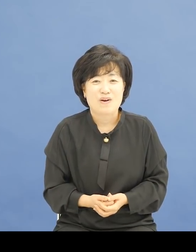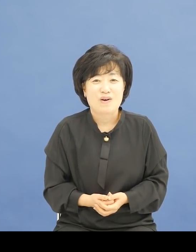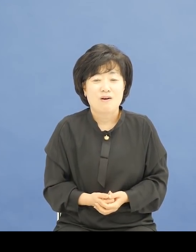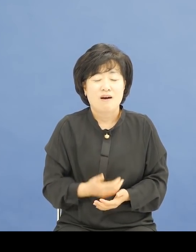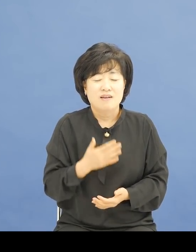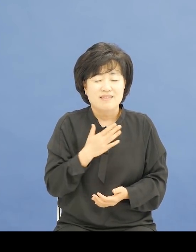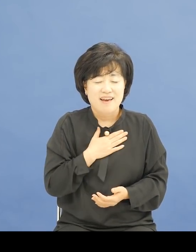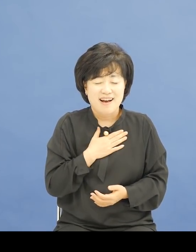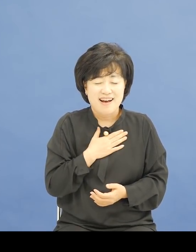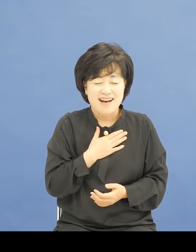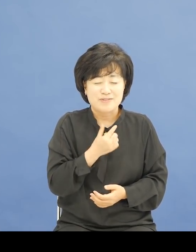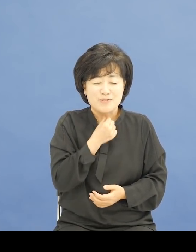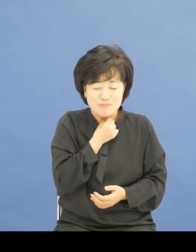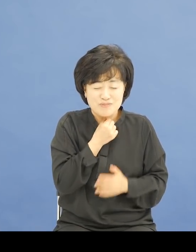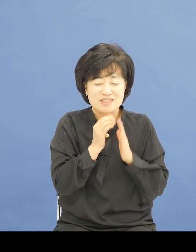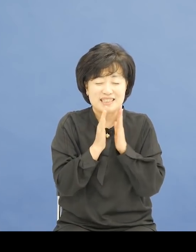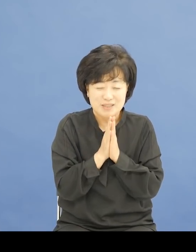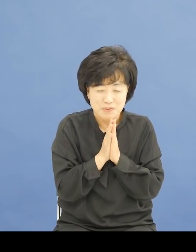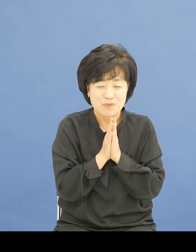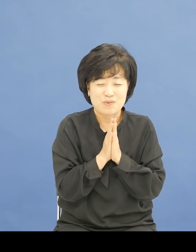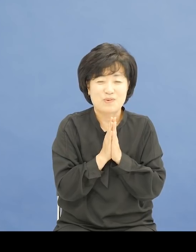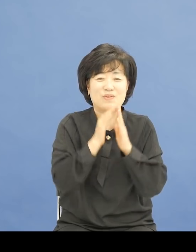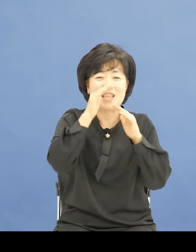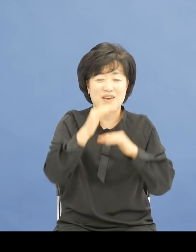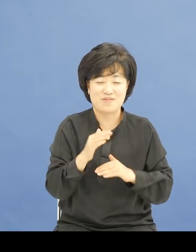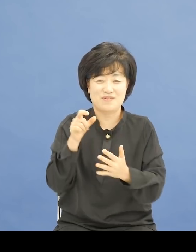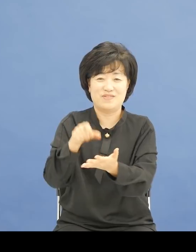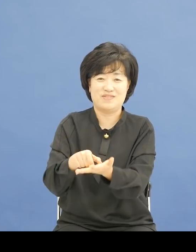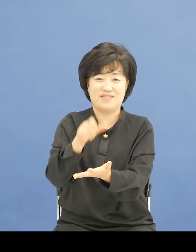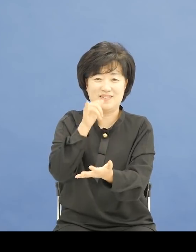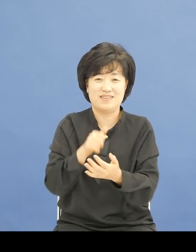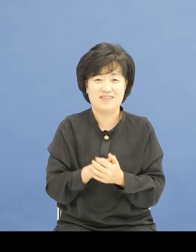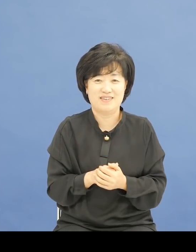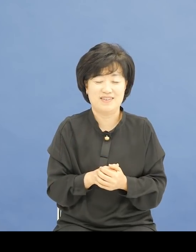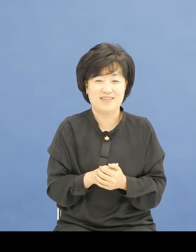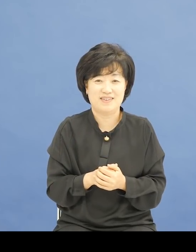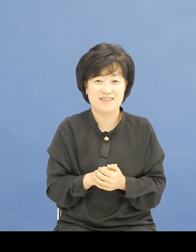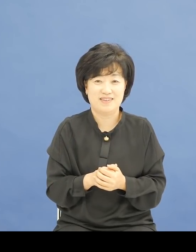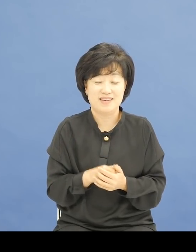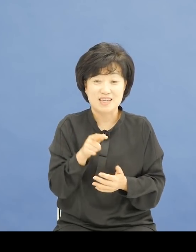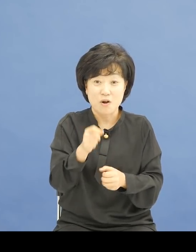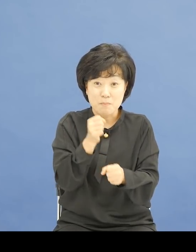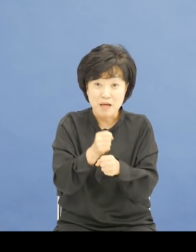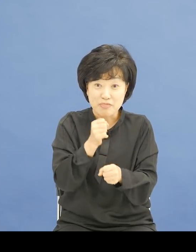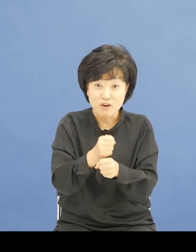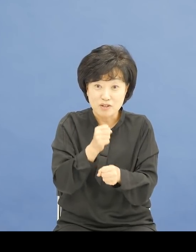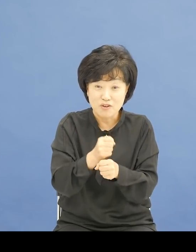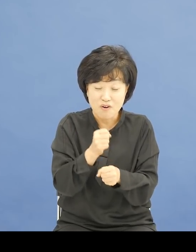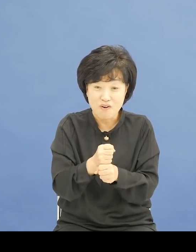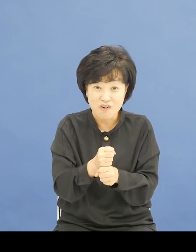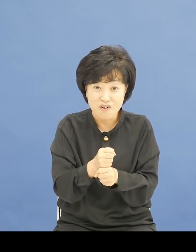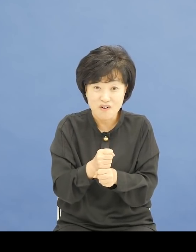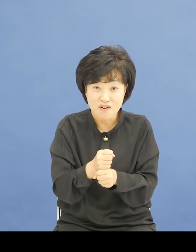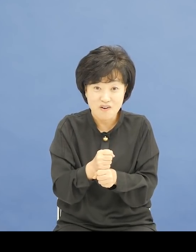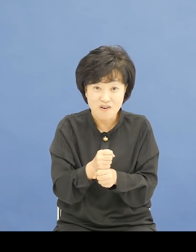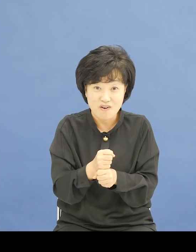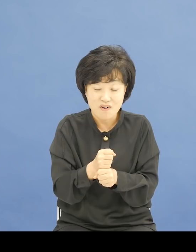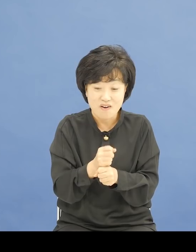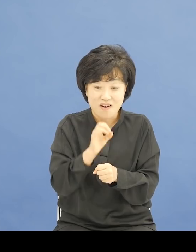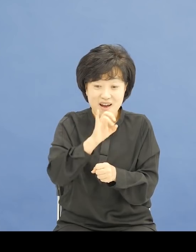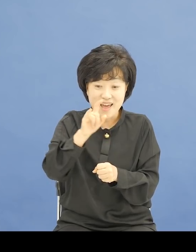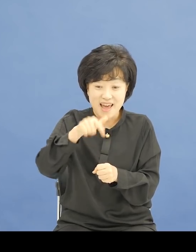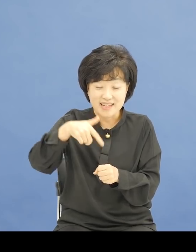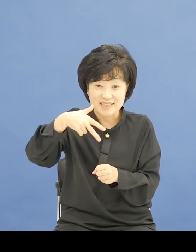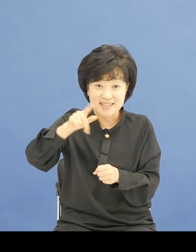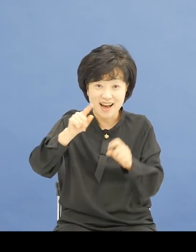아니 그냥 제가 해야 될 기도를 대신해 주신 것 같아요. 아니 그리고 저는 무엇보다 이걸 만드셔서 그럼요.